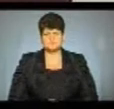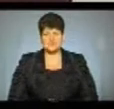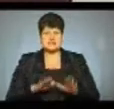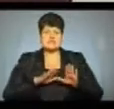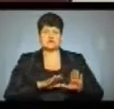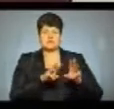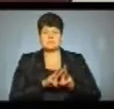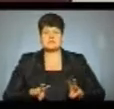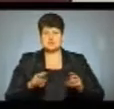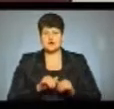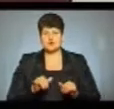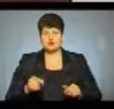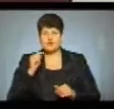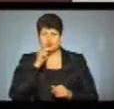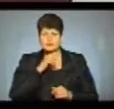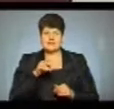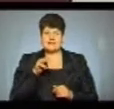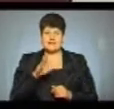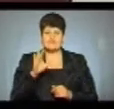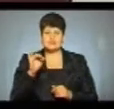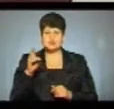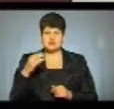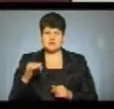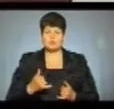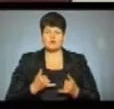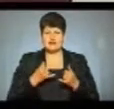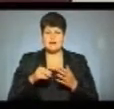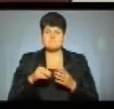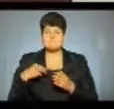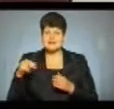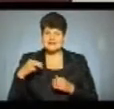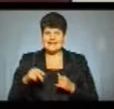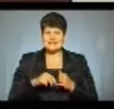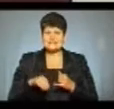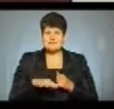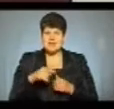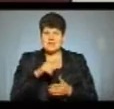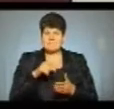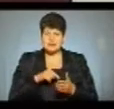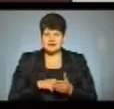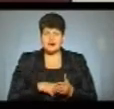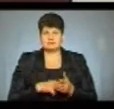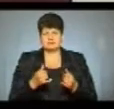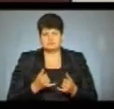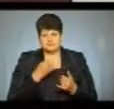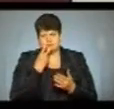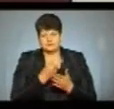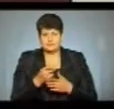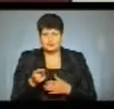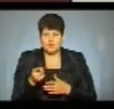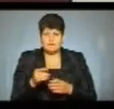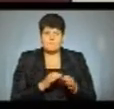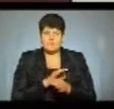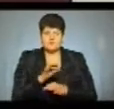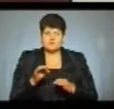Заступник міністра розвитку економіки Тарас Висоцький та уповноважений президента із земельних питань Роман Лещенко презентували в Тернополі законопроєкт про